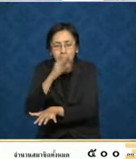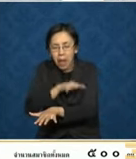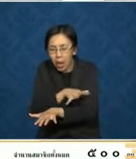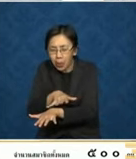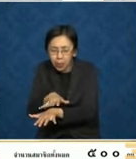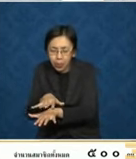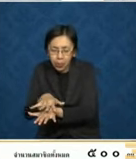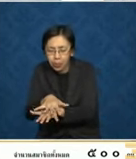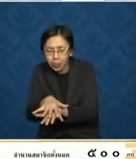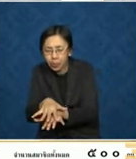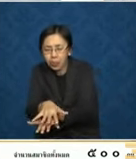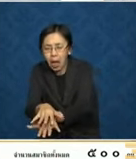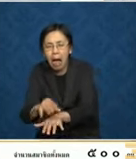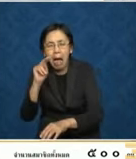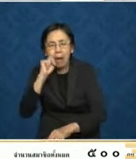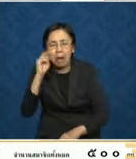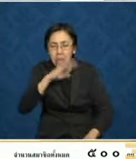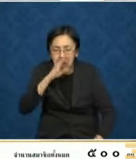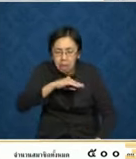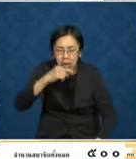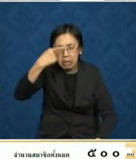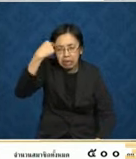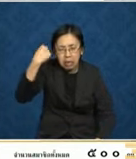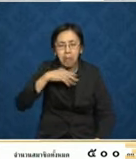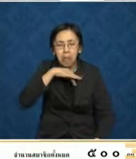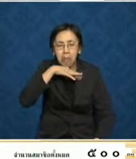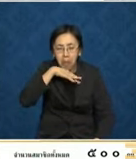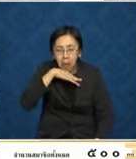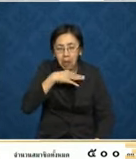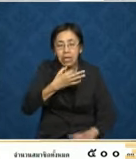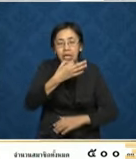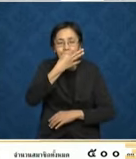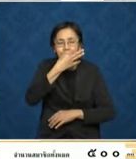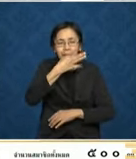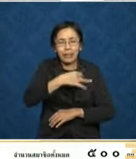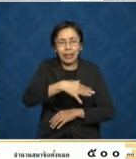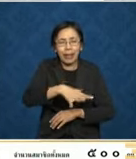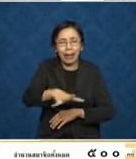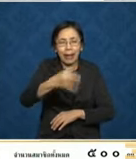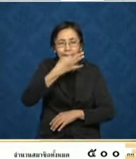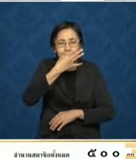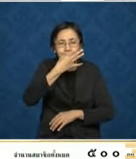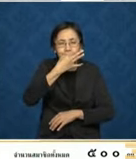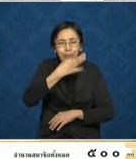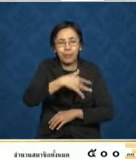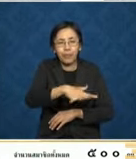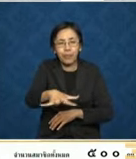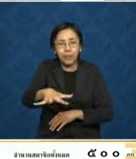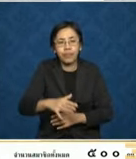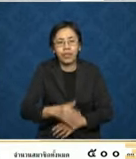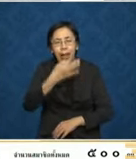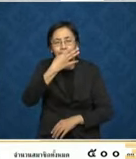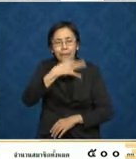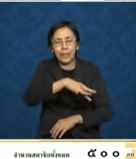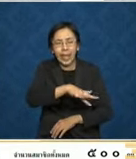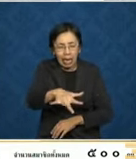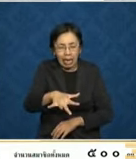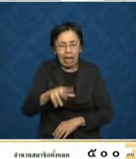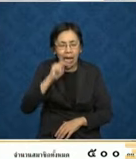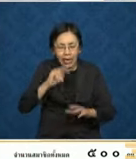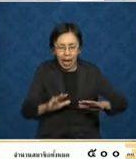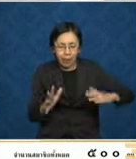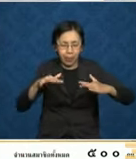น้ำนะคะน้ำเน่าลงไปในทะเลก็ทำให้ทะเลน้ำทะเลเสียหาย